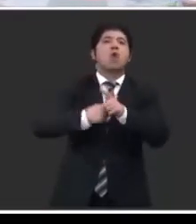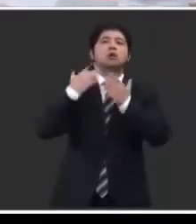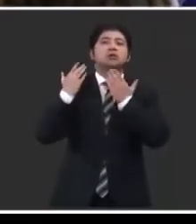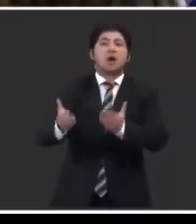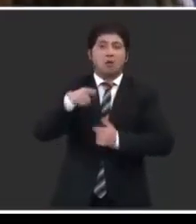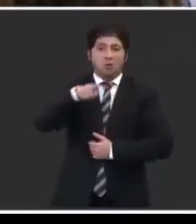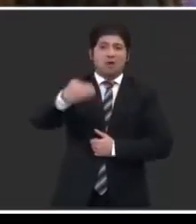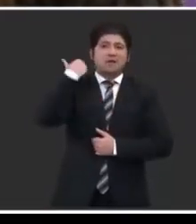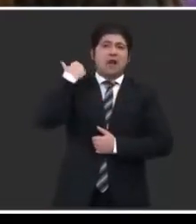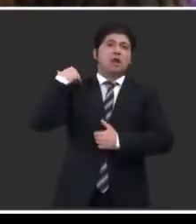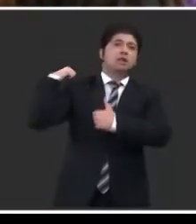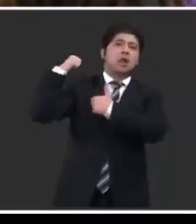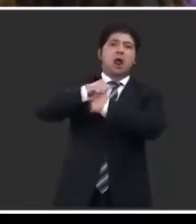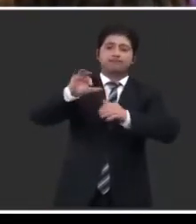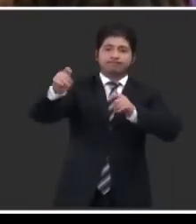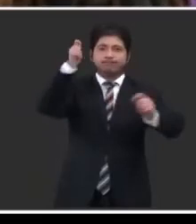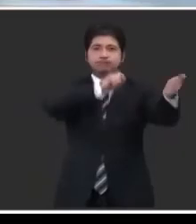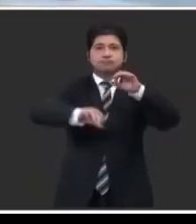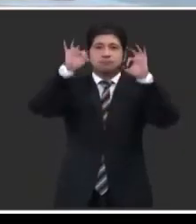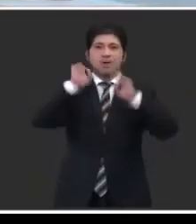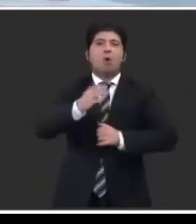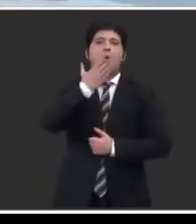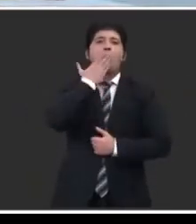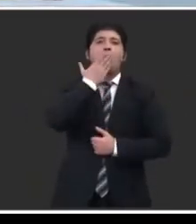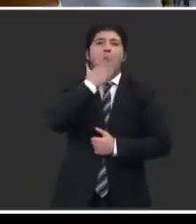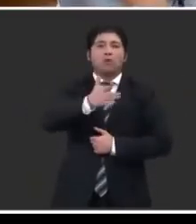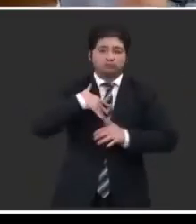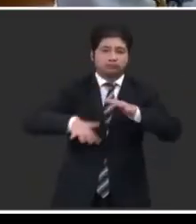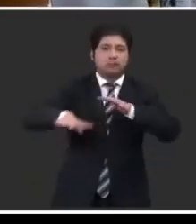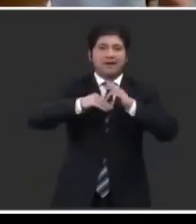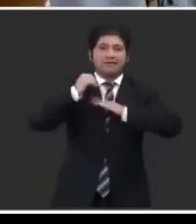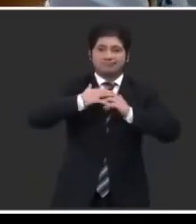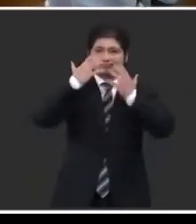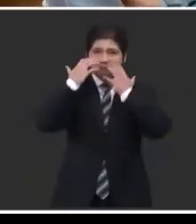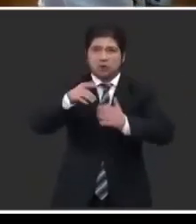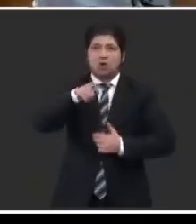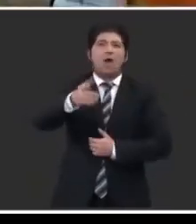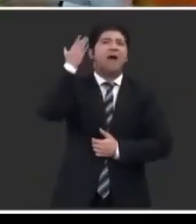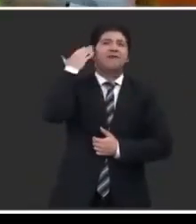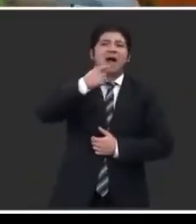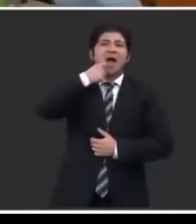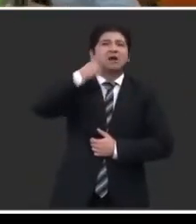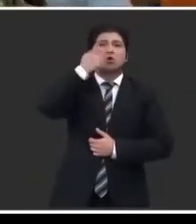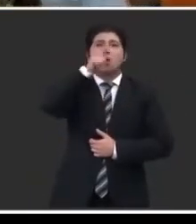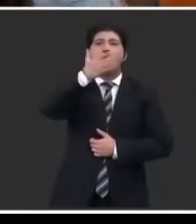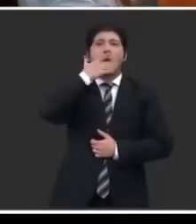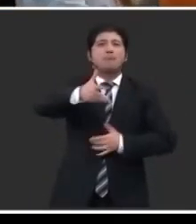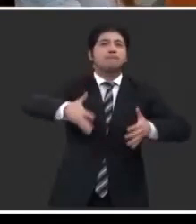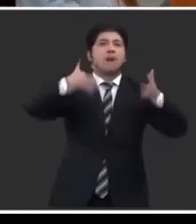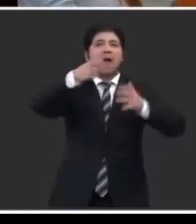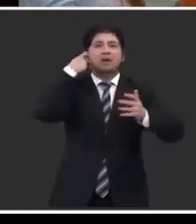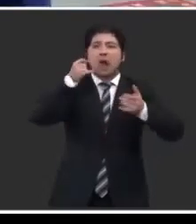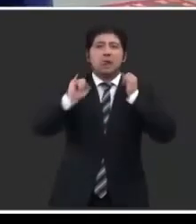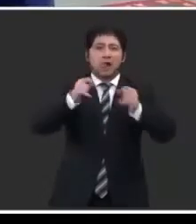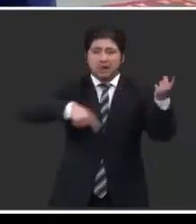adeta yeni başlayan inşa ettiğimiz okul altyapımız sebebiyle artık kullanılmayan köy okulları binalarımızı